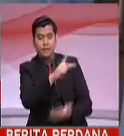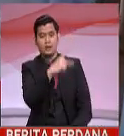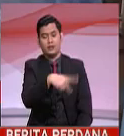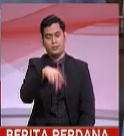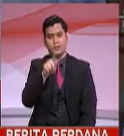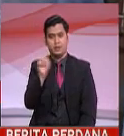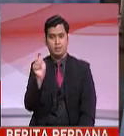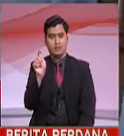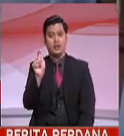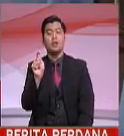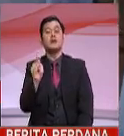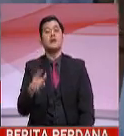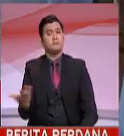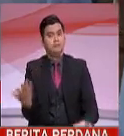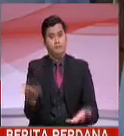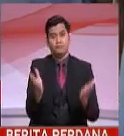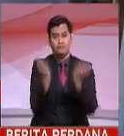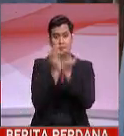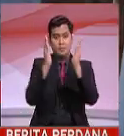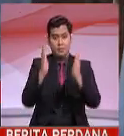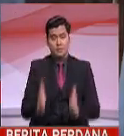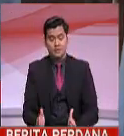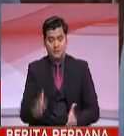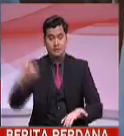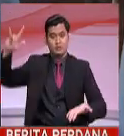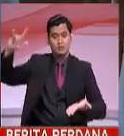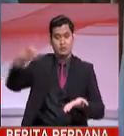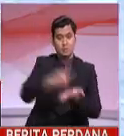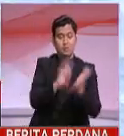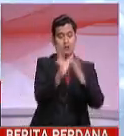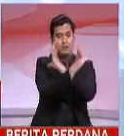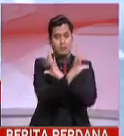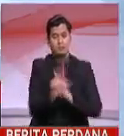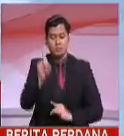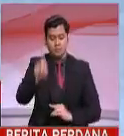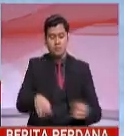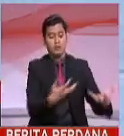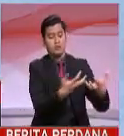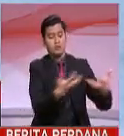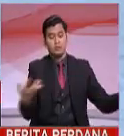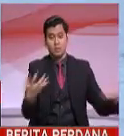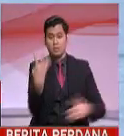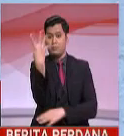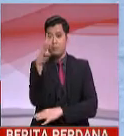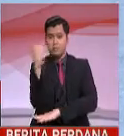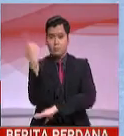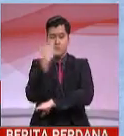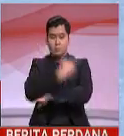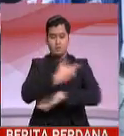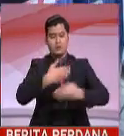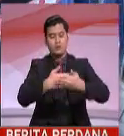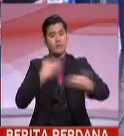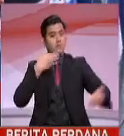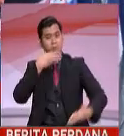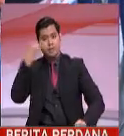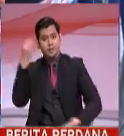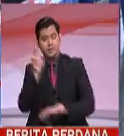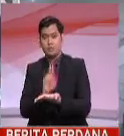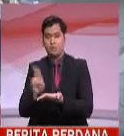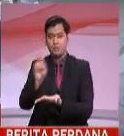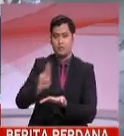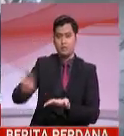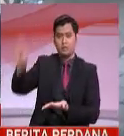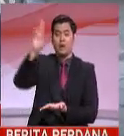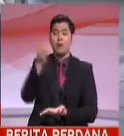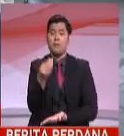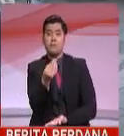pelajar yang tiba dari siswa diwajibkan menjalani korentin selama 14 Hari sebelum dibenarkan pulang ke kampus kos